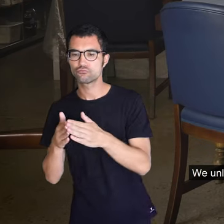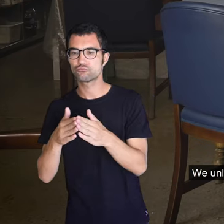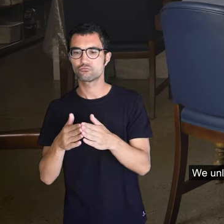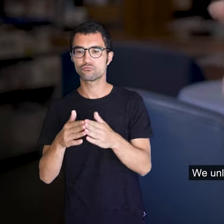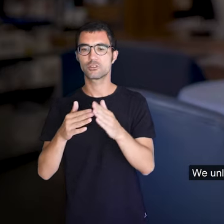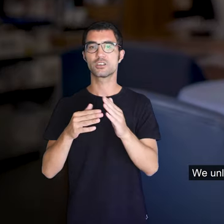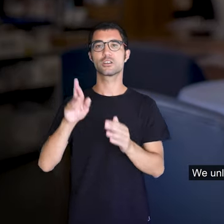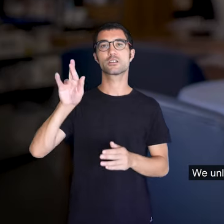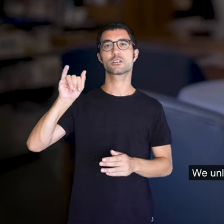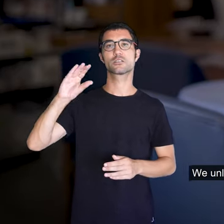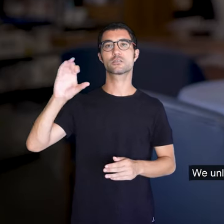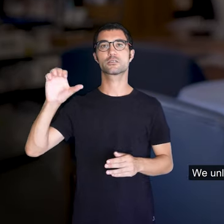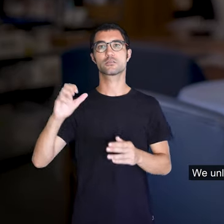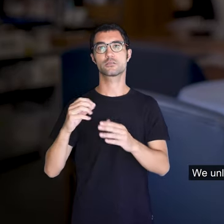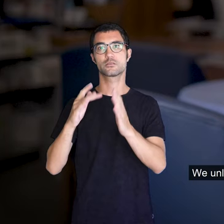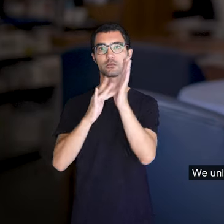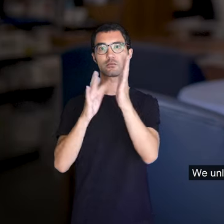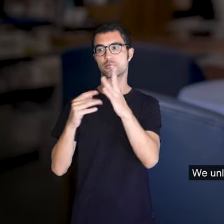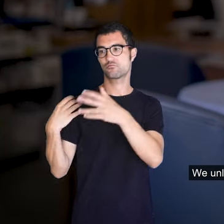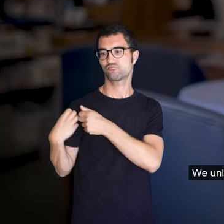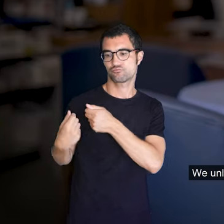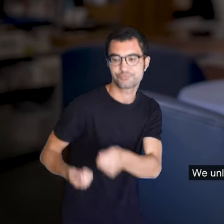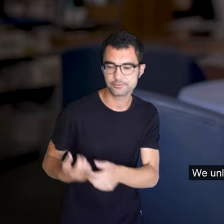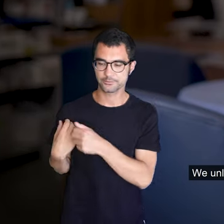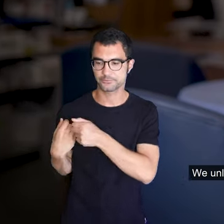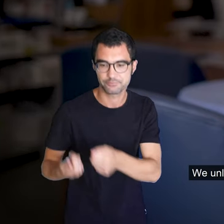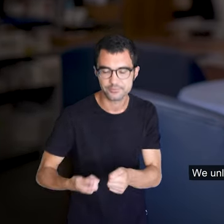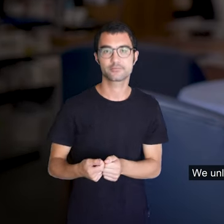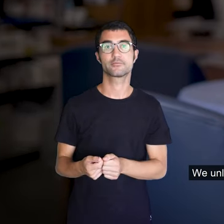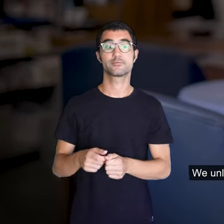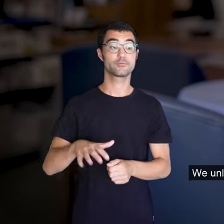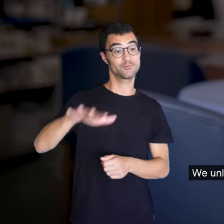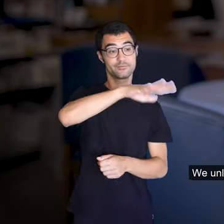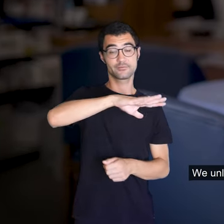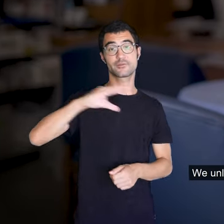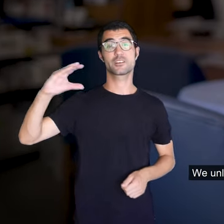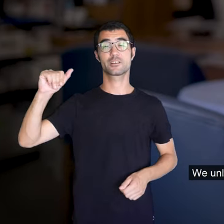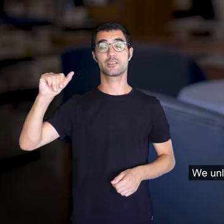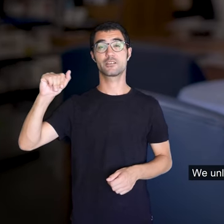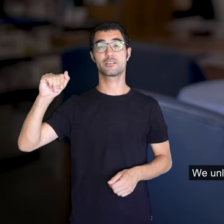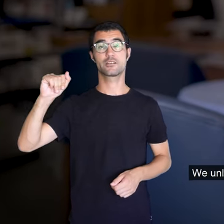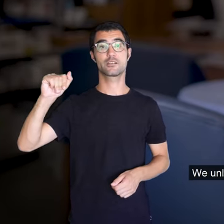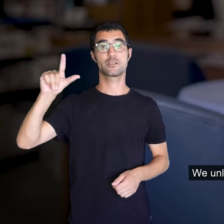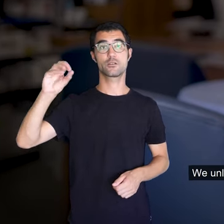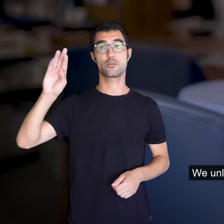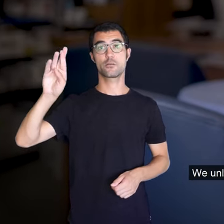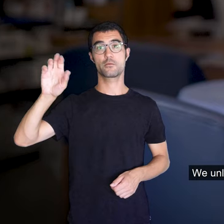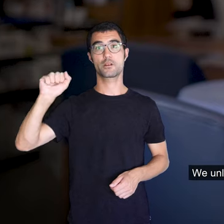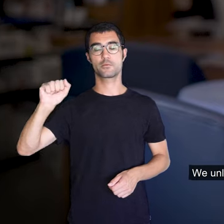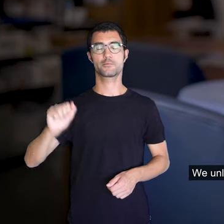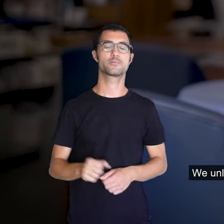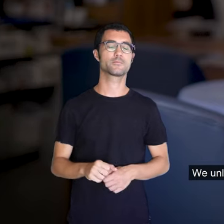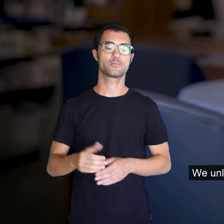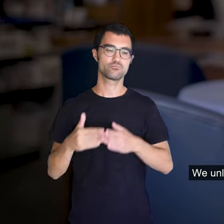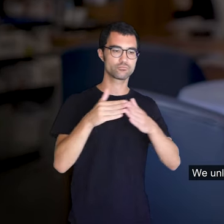aquest arròs. I llavors anàrem a la calobra a descarregar cigrons i